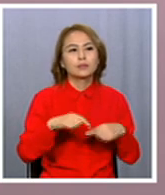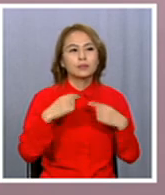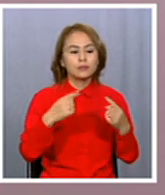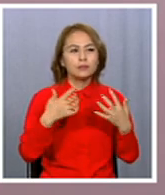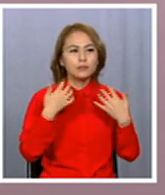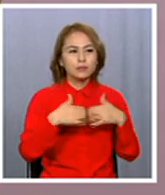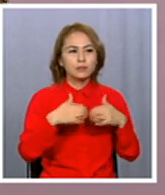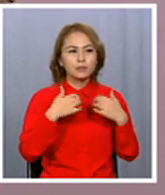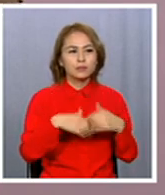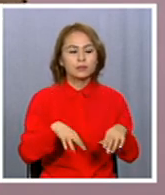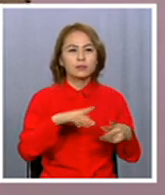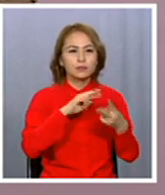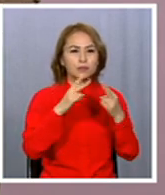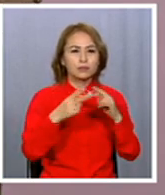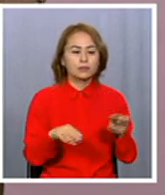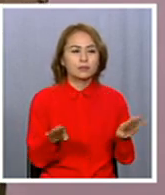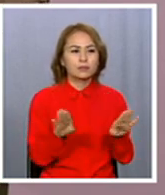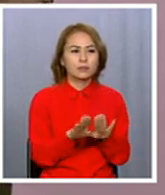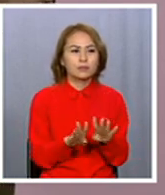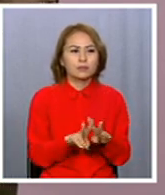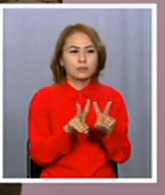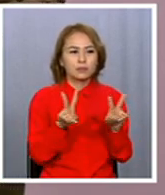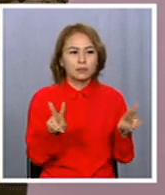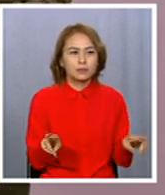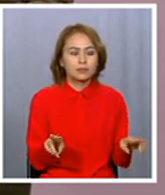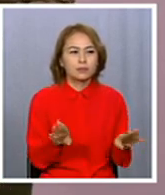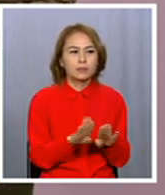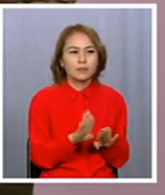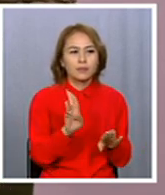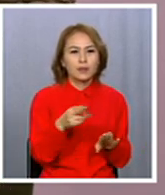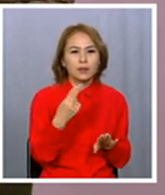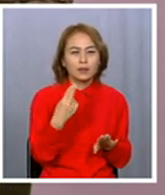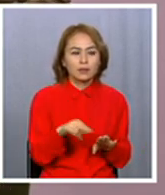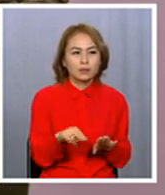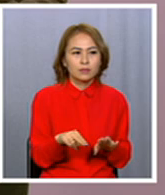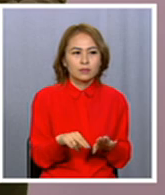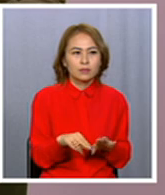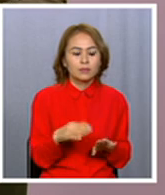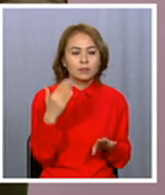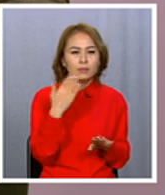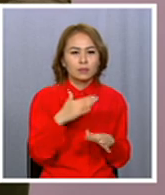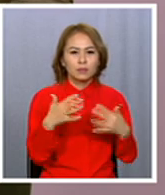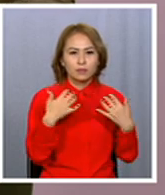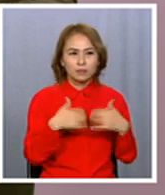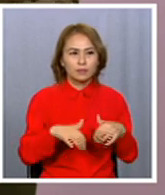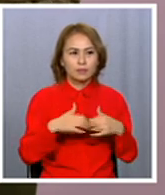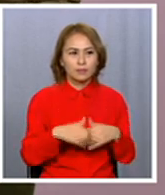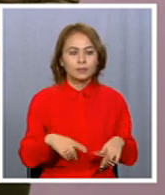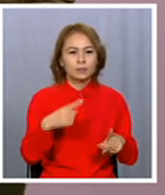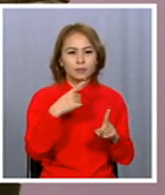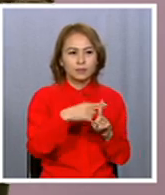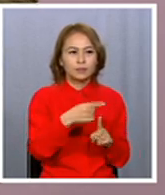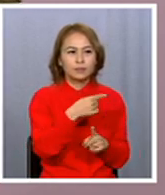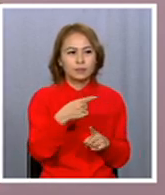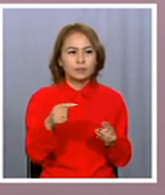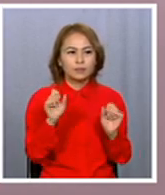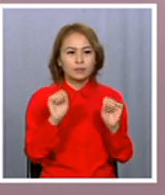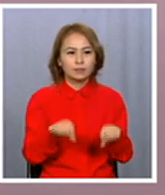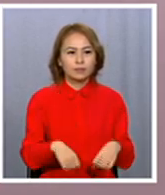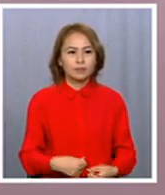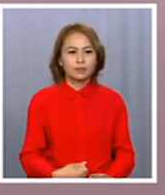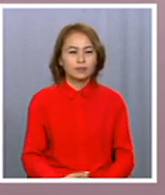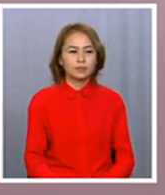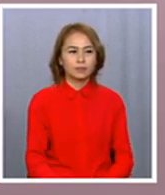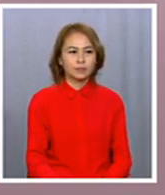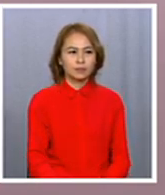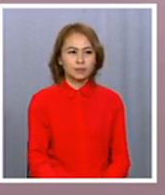өрнектің айнымалысы 1-дей. Айнымалы ол D. Ендеше бұл сандарды қосып азайта аламыз.